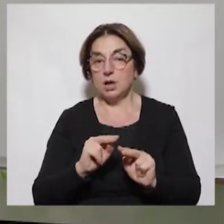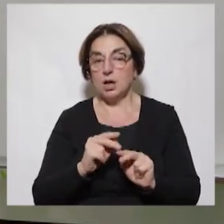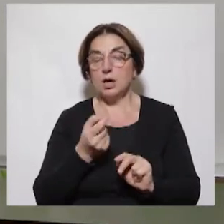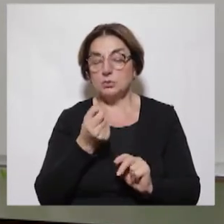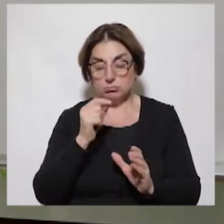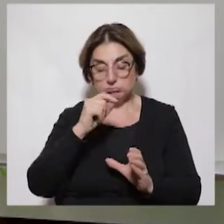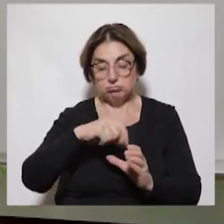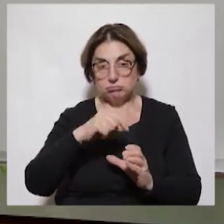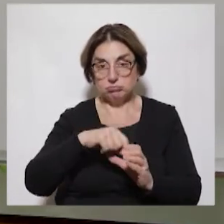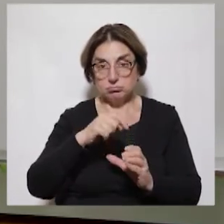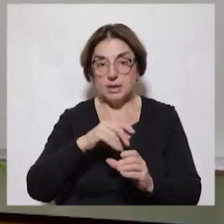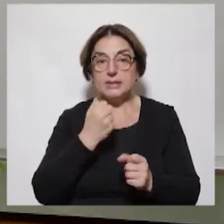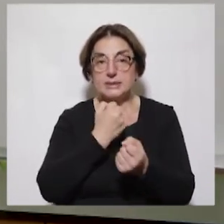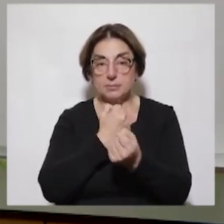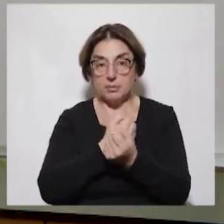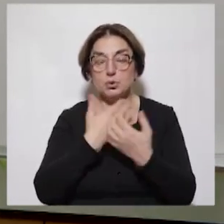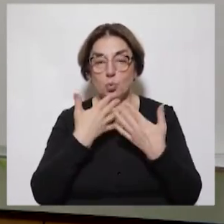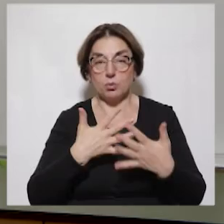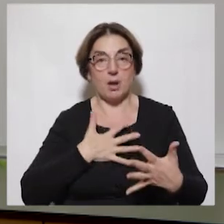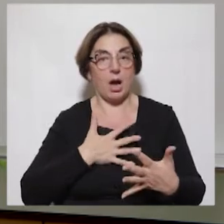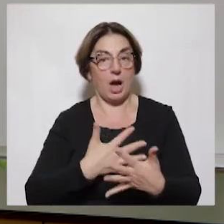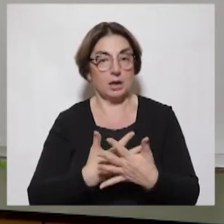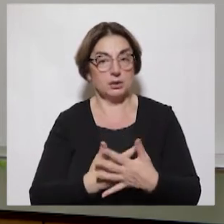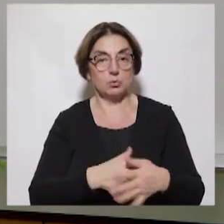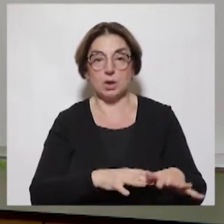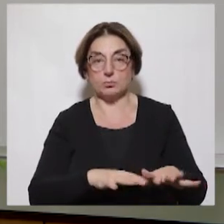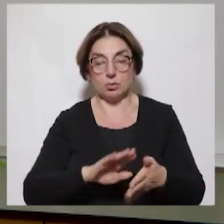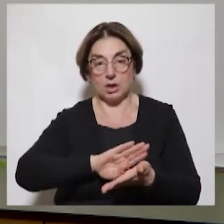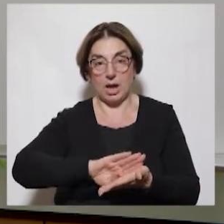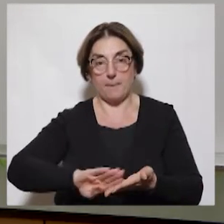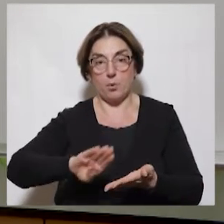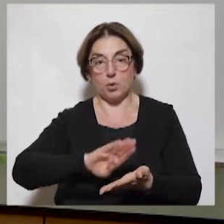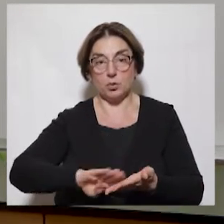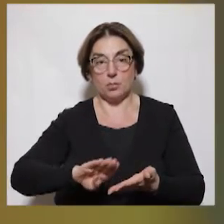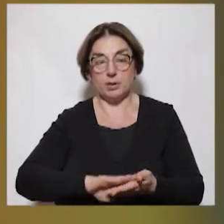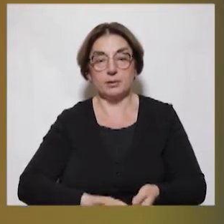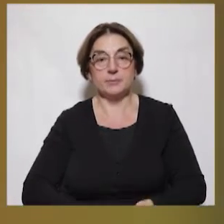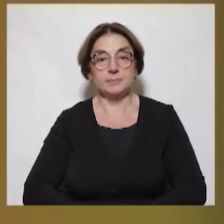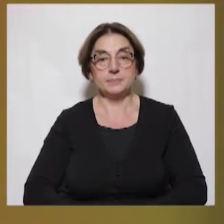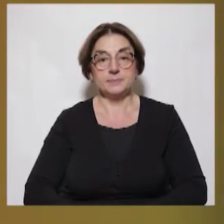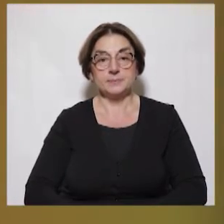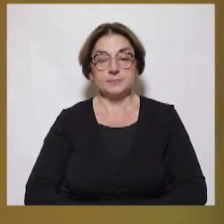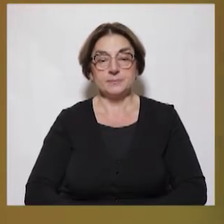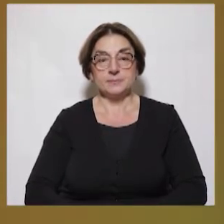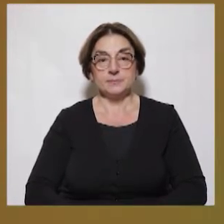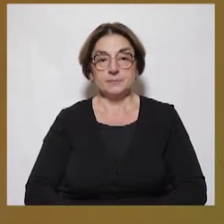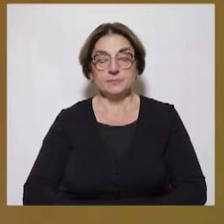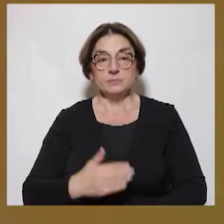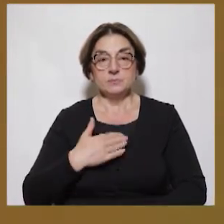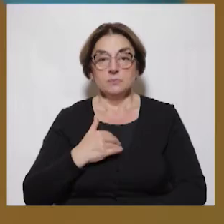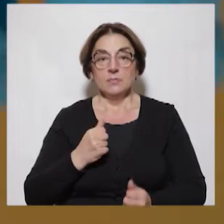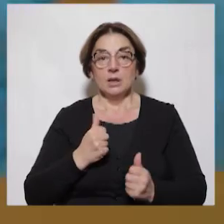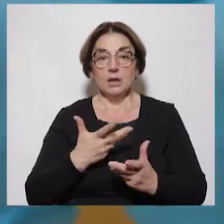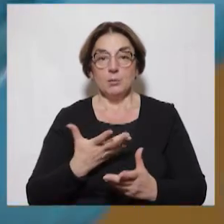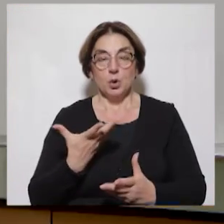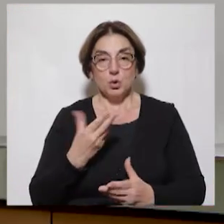მცირე რაოდენობა უკვე ეთილი სპირტისა გამოიყო, თუმცა აქტიურად მიმდინარეობს გამოყოფის პროცესი. ჩვენ ახლა